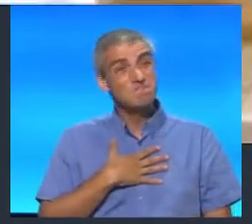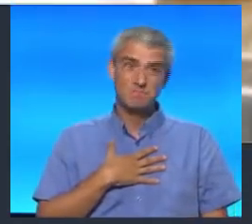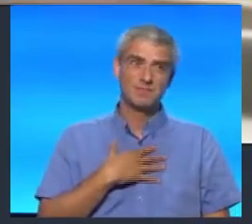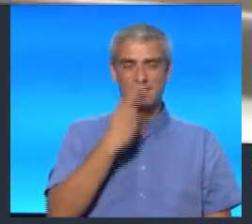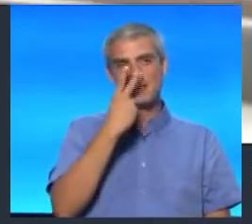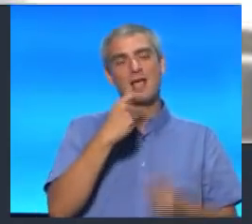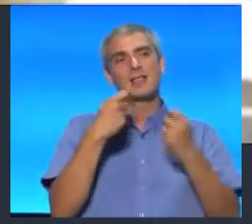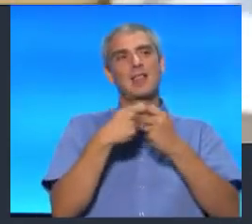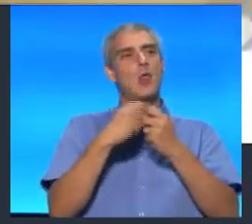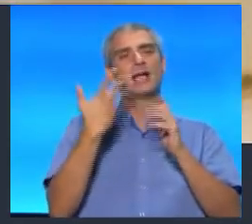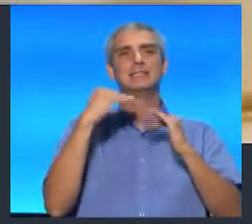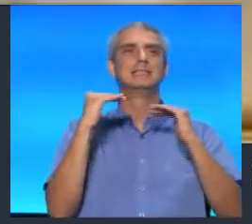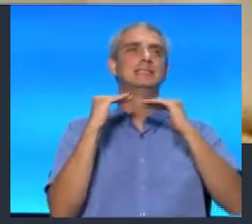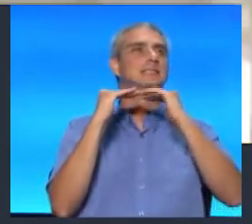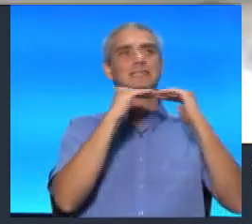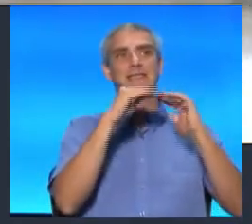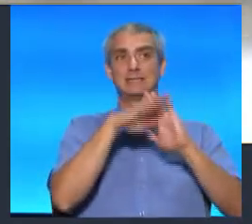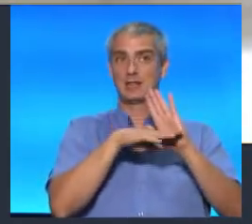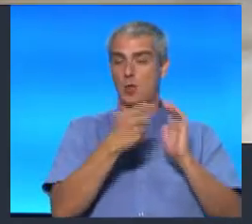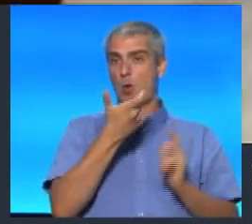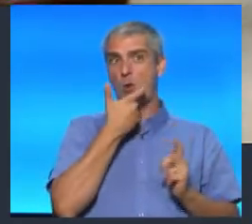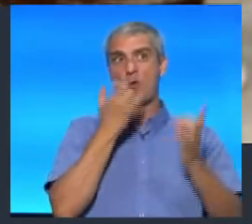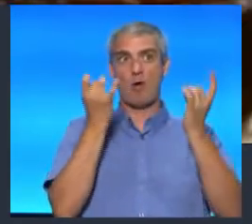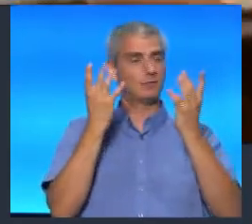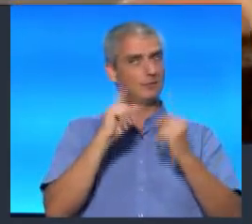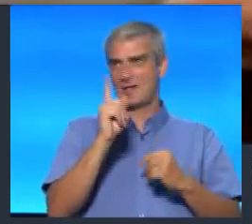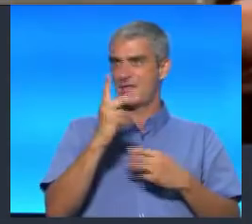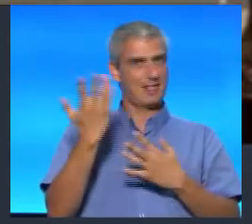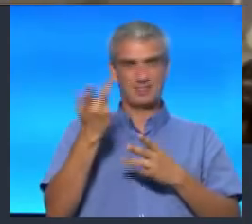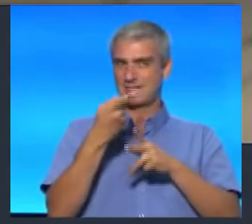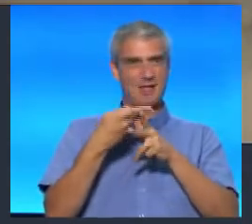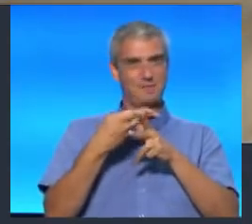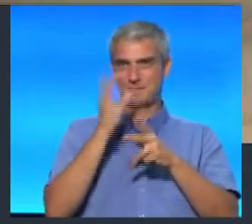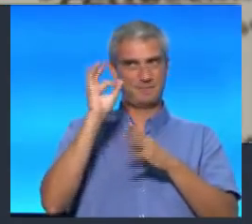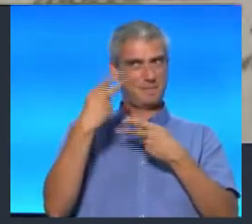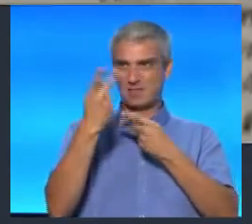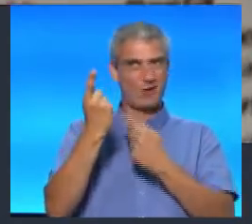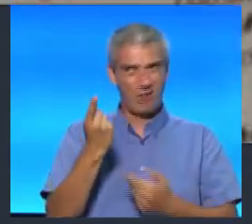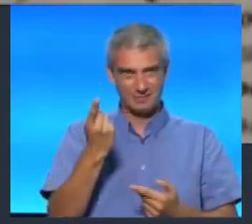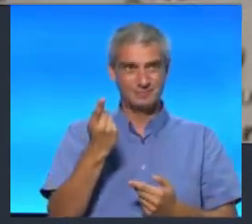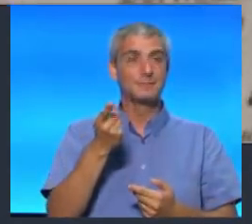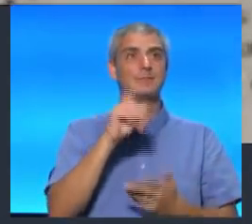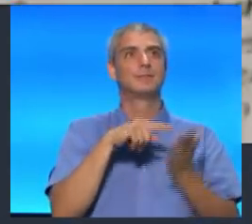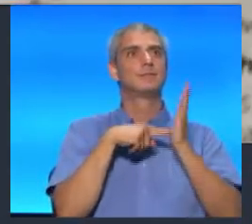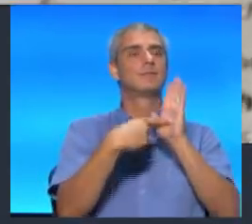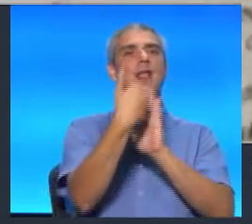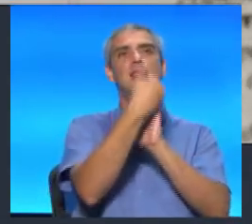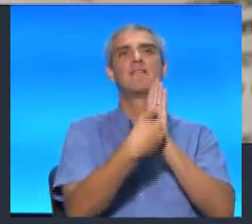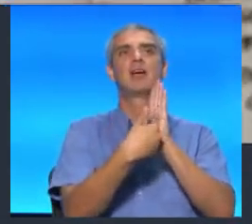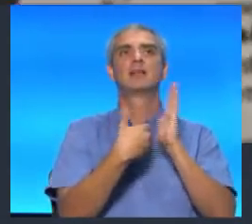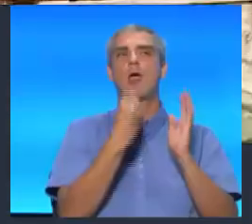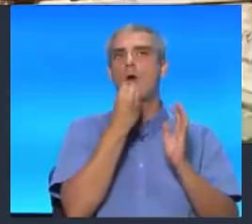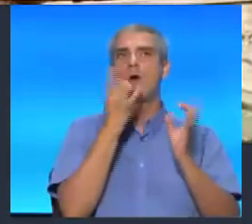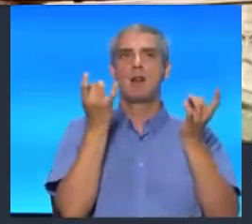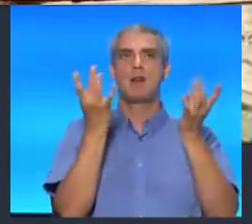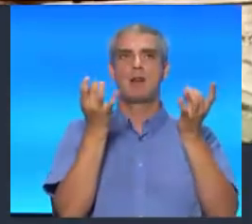עניין של סטנדרטים. לצד העוגות שככל הנראה לא תמצאו בקפטריה של בתי החולים, מוצא גם תפריט עשיר של אוכל